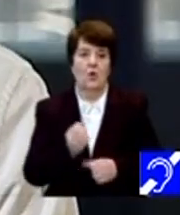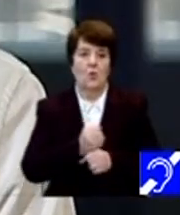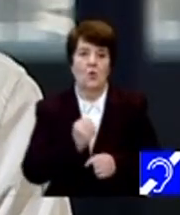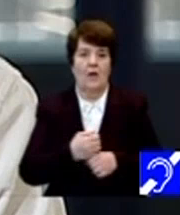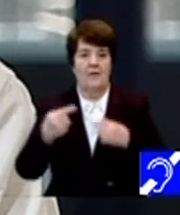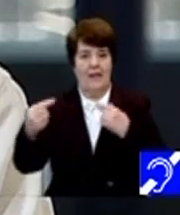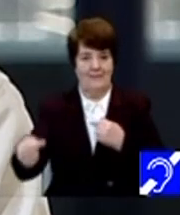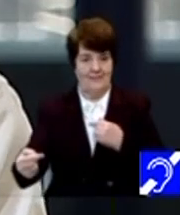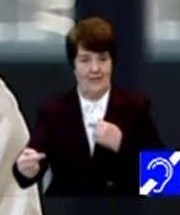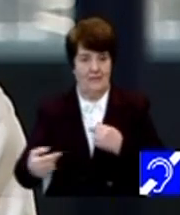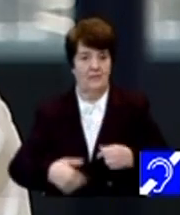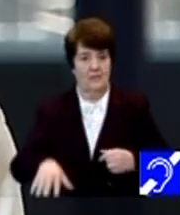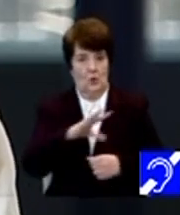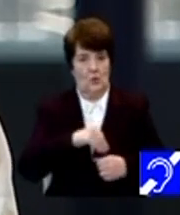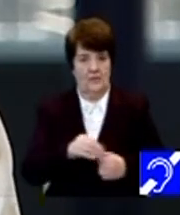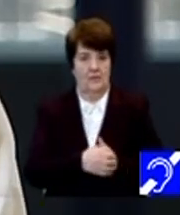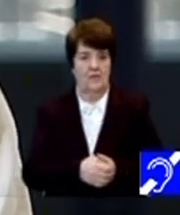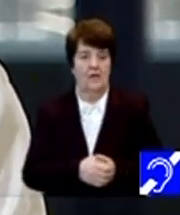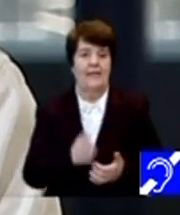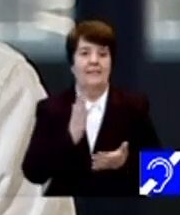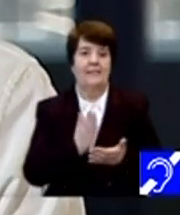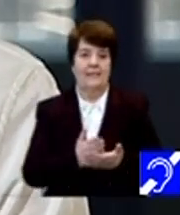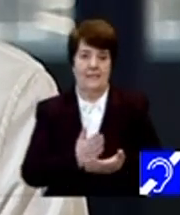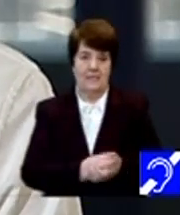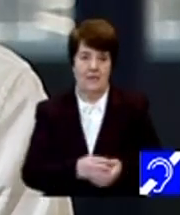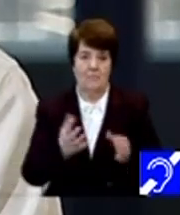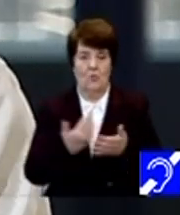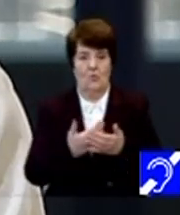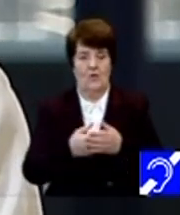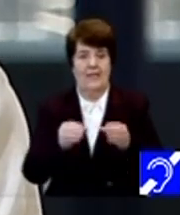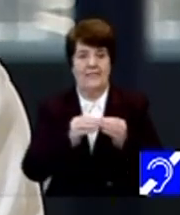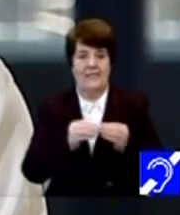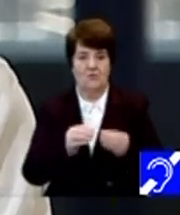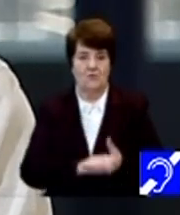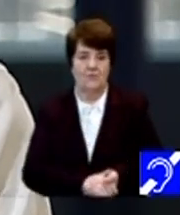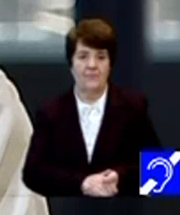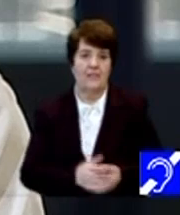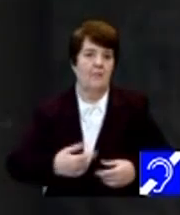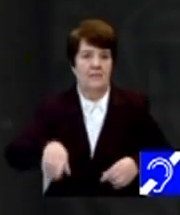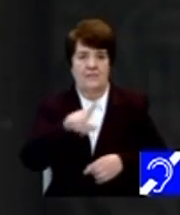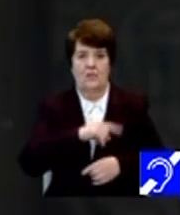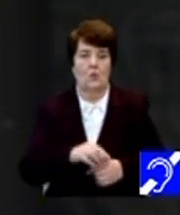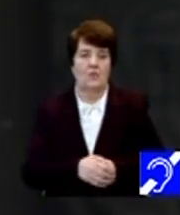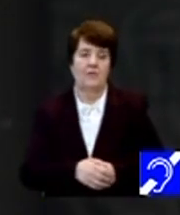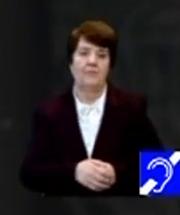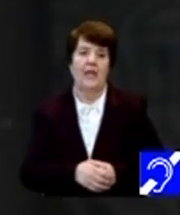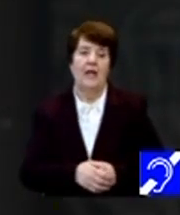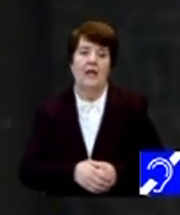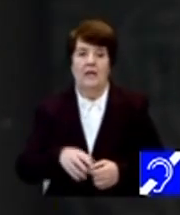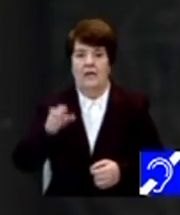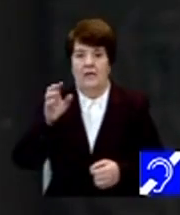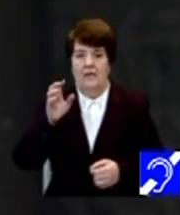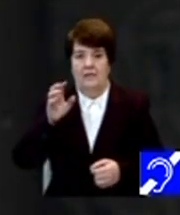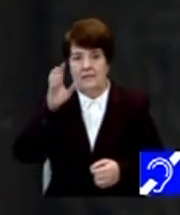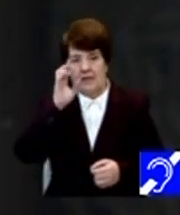unde sunt ei? Lucrăm la distanță, absolut toți. Suntem în jur la vreo 10, de peste tot.